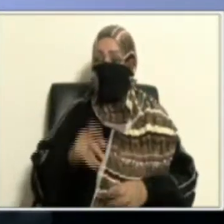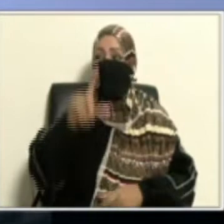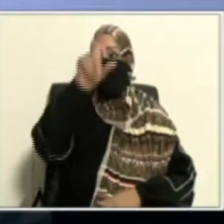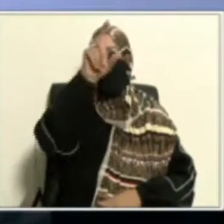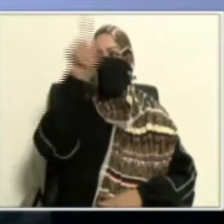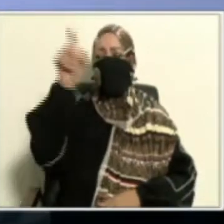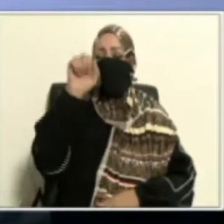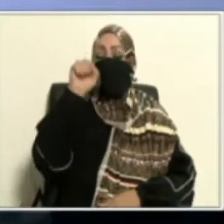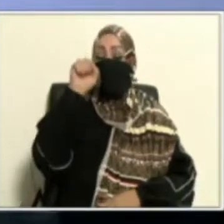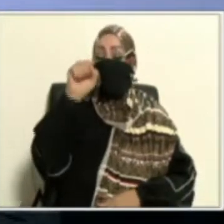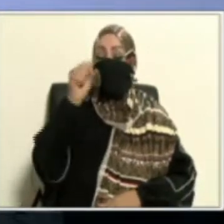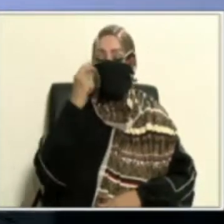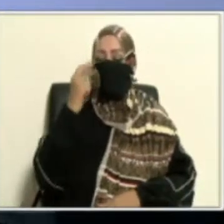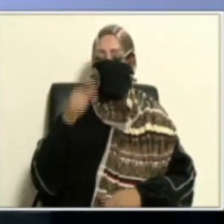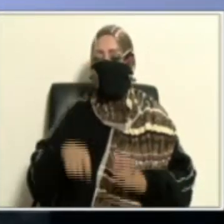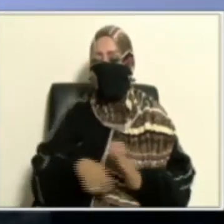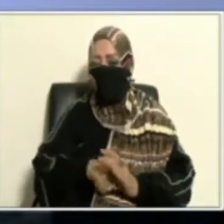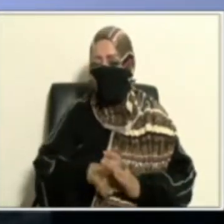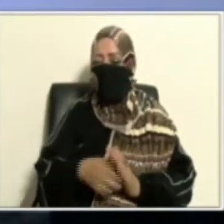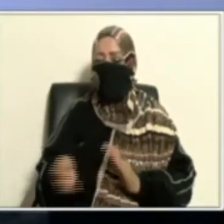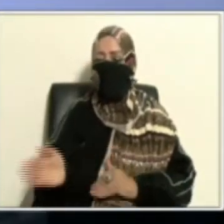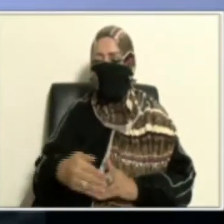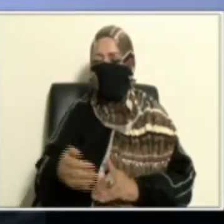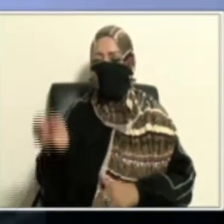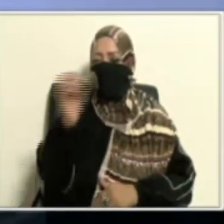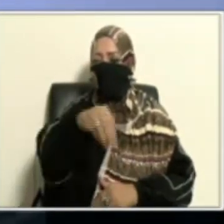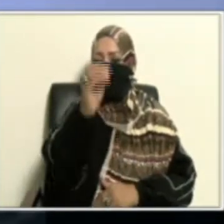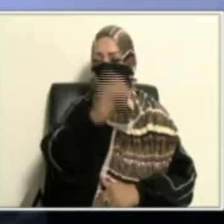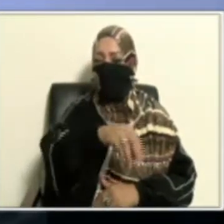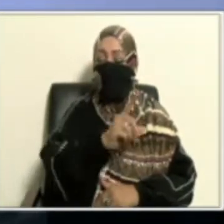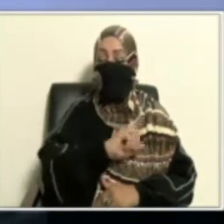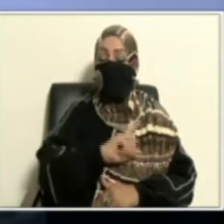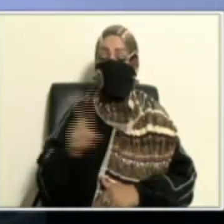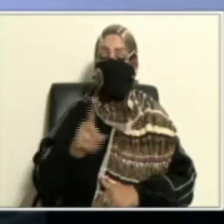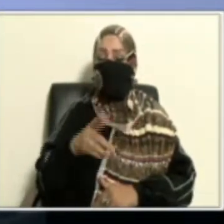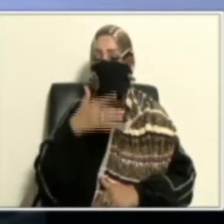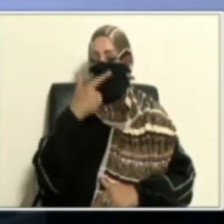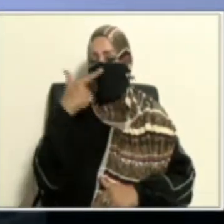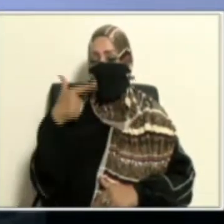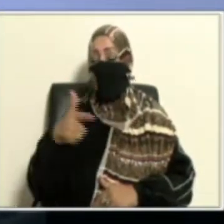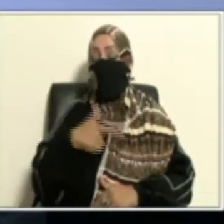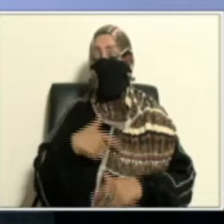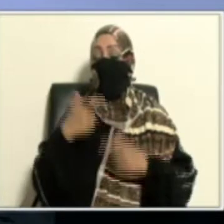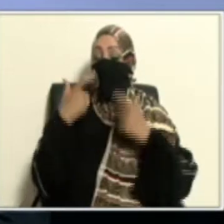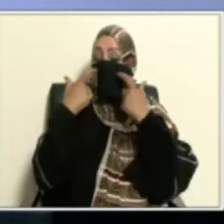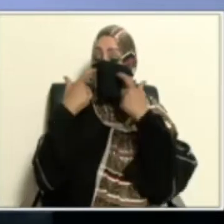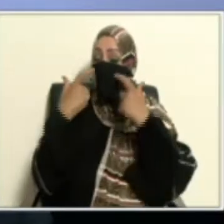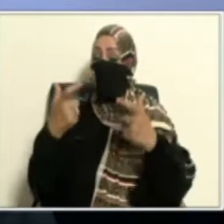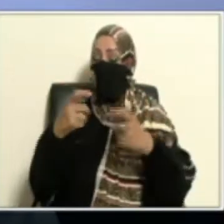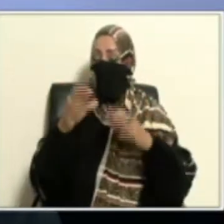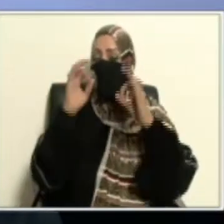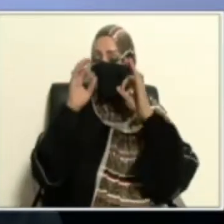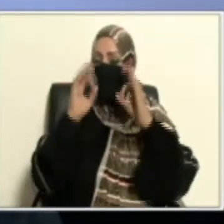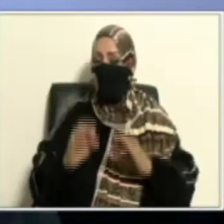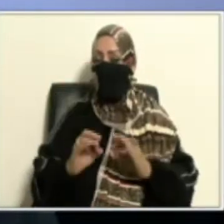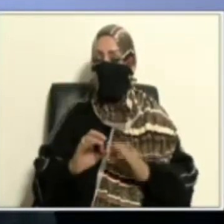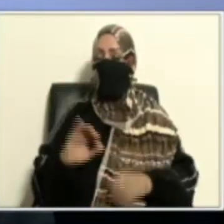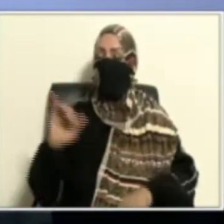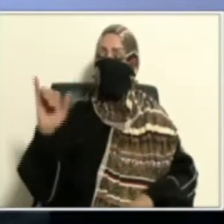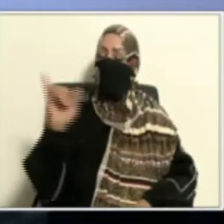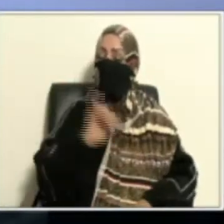لهذا الأمر، لأن أمور معقدة هكذا علمية واقتصادية معقدة يصعب على المسلم